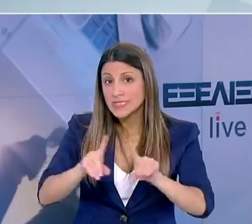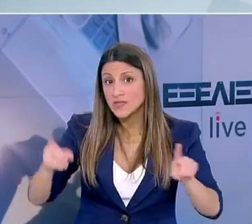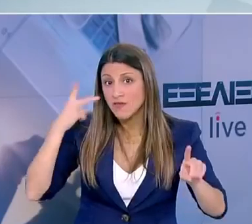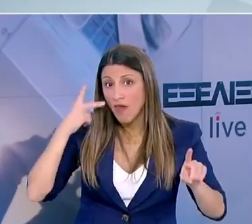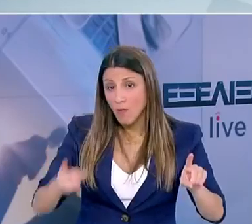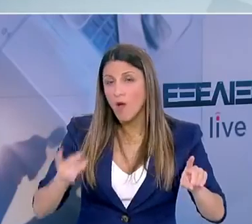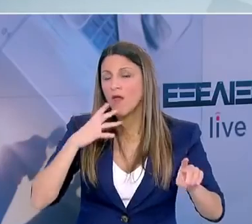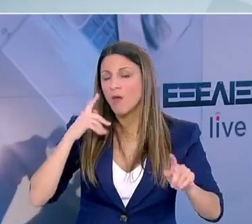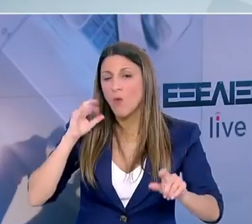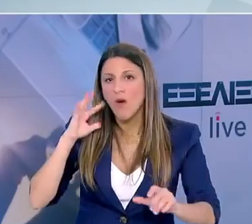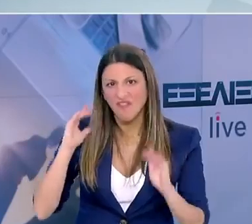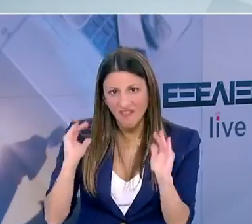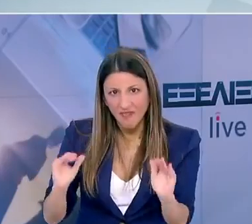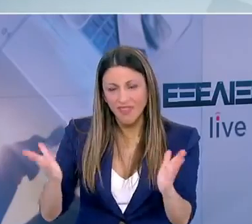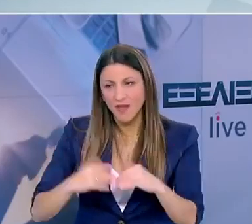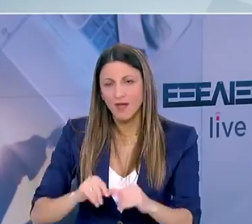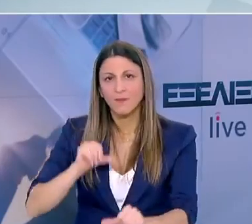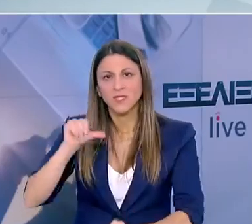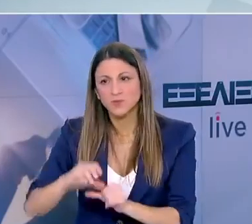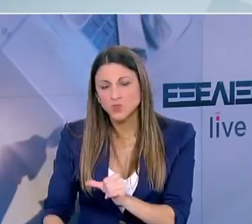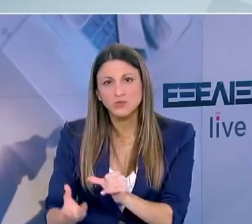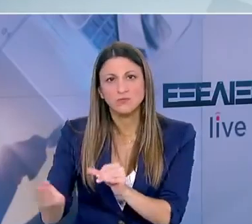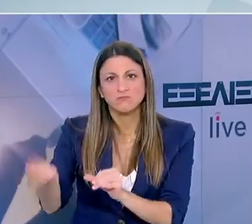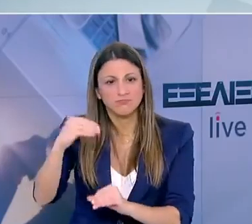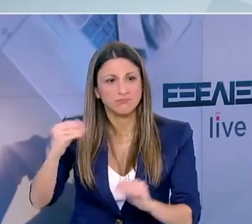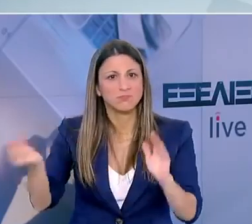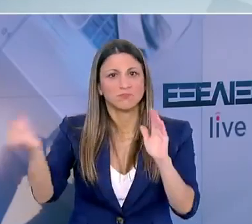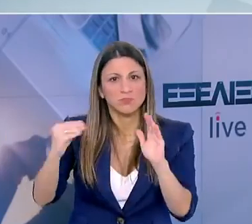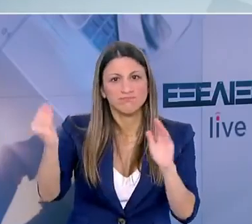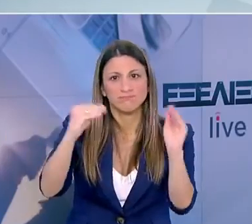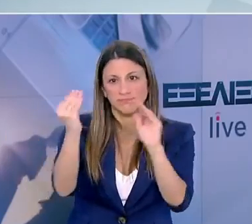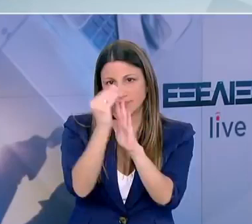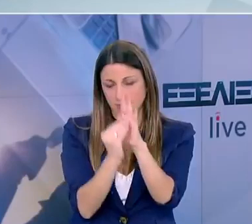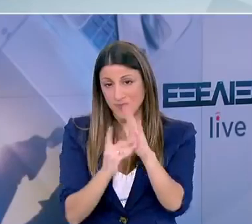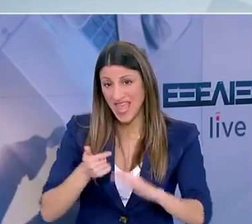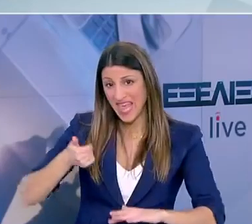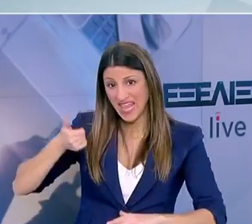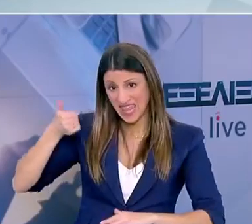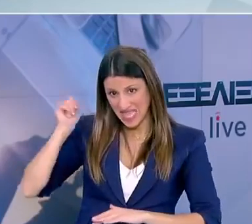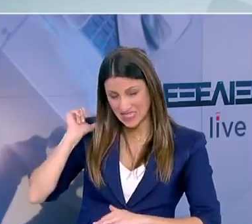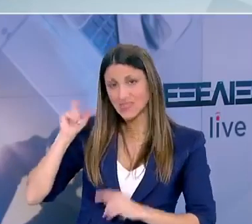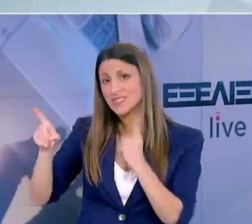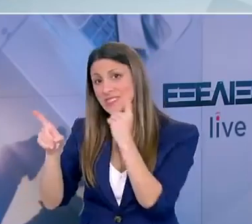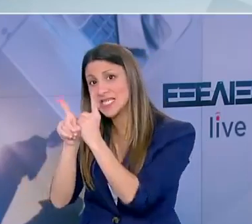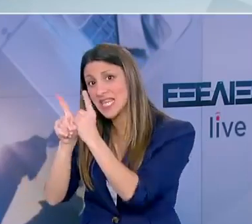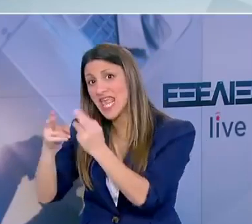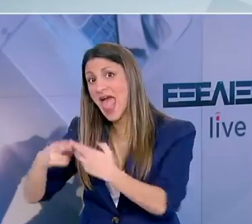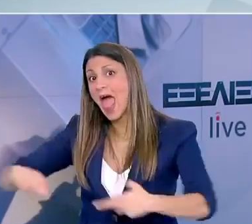καινούργια δεδομένα στην επιφάνεια και σε γνώση μας. Χθες η Επιτροπή αυτή